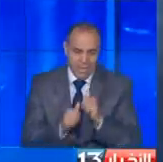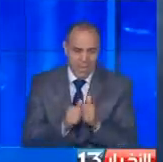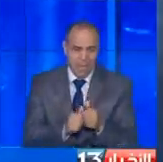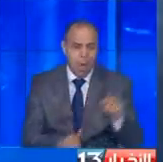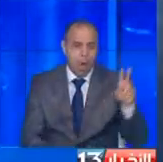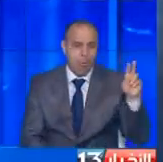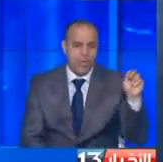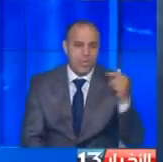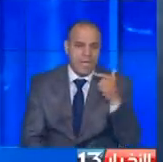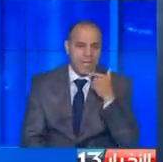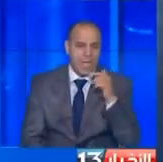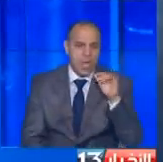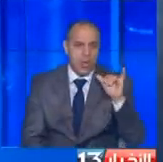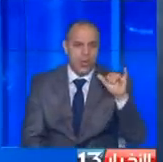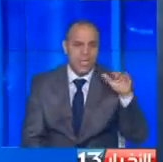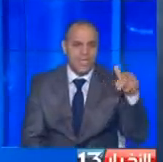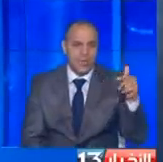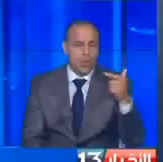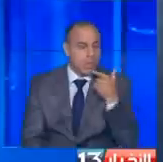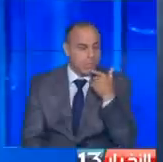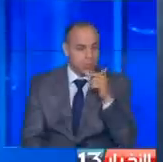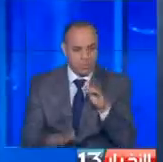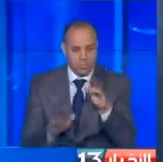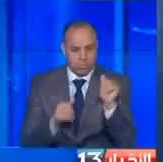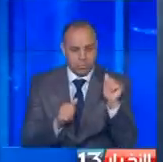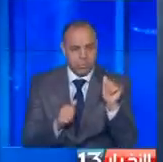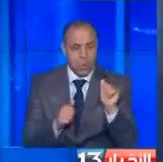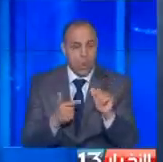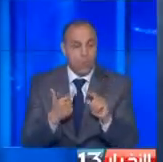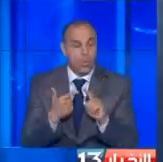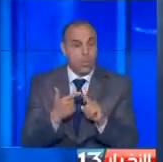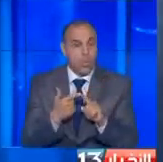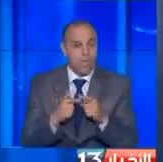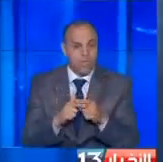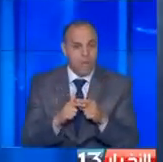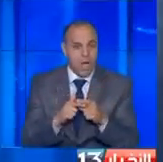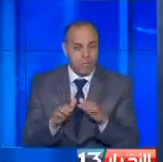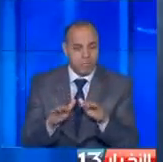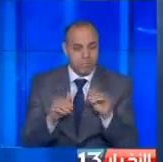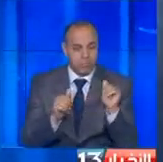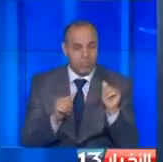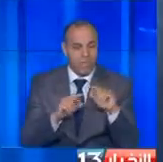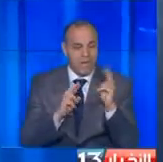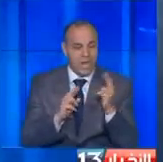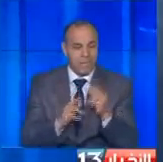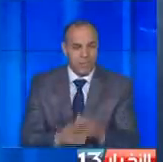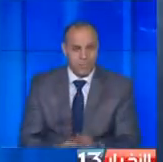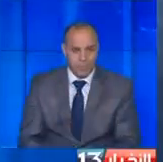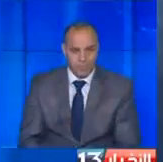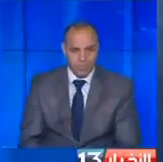للأمم المتحدة يونسكو لتعلن انسحابها للمرة الثانية من المؤسسة الدولية.